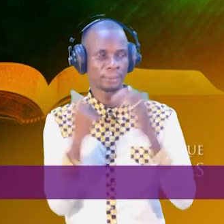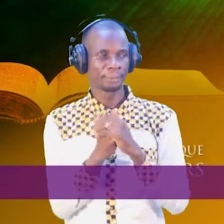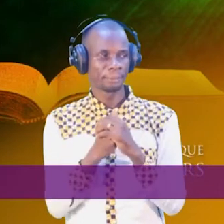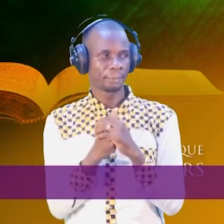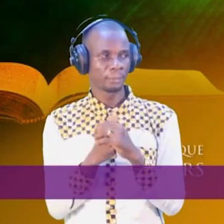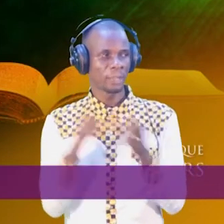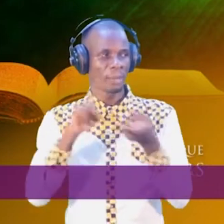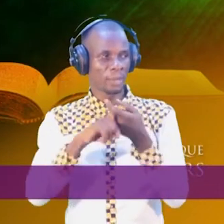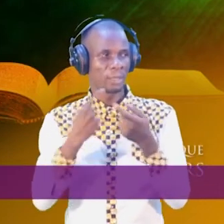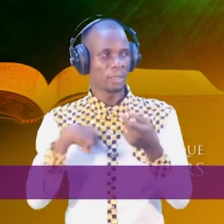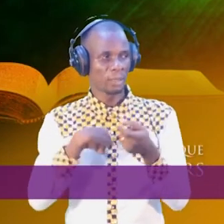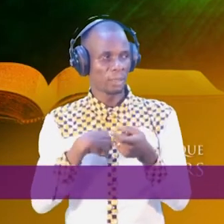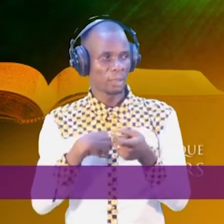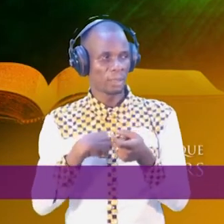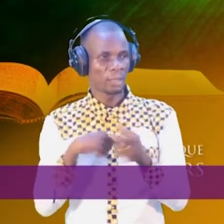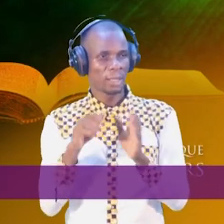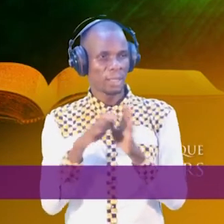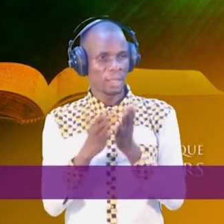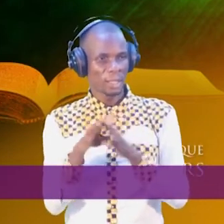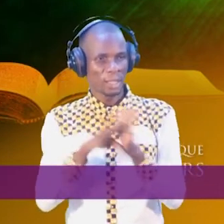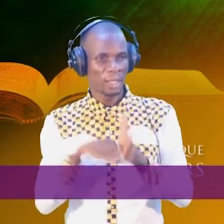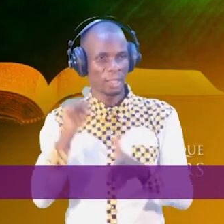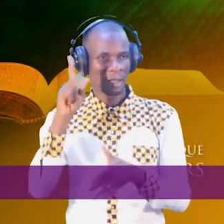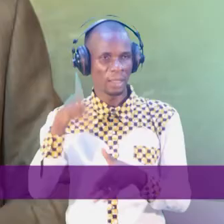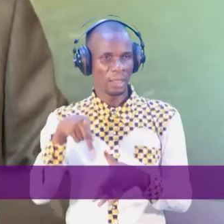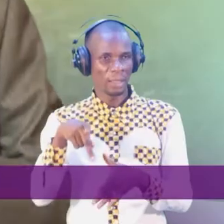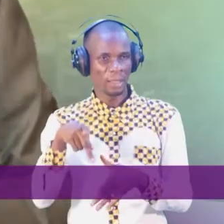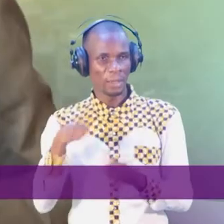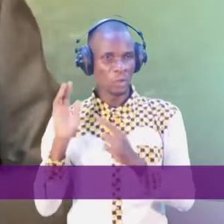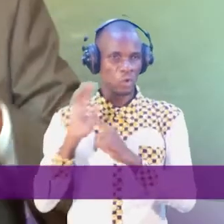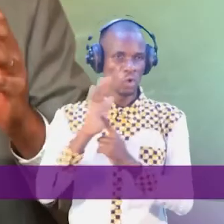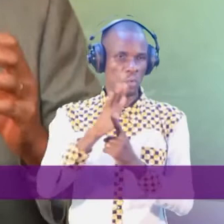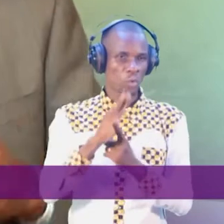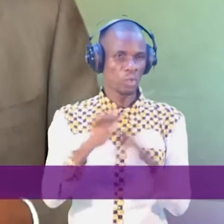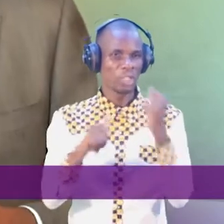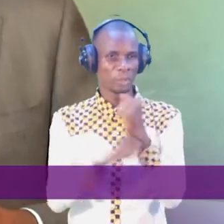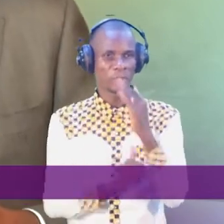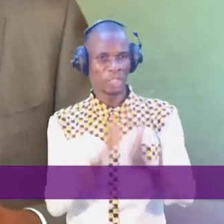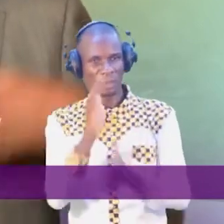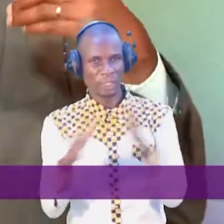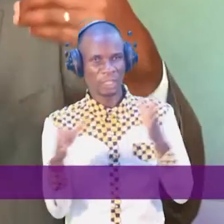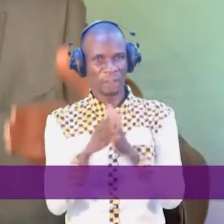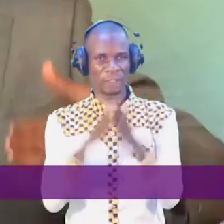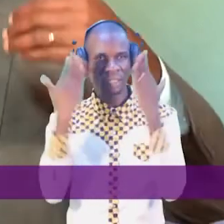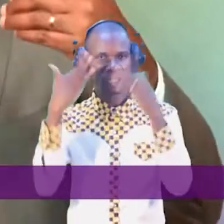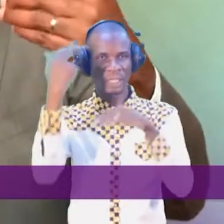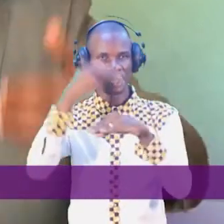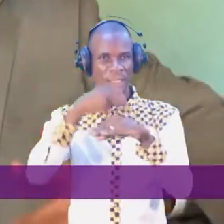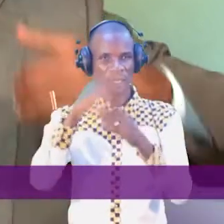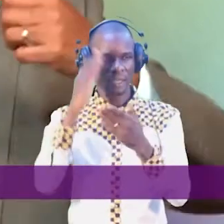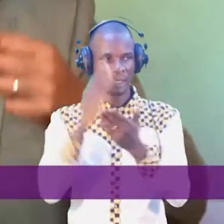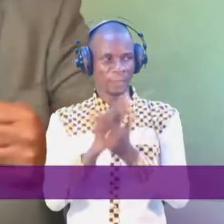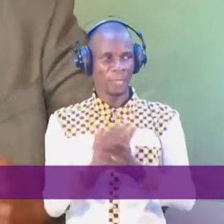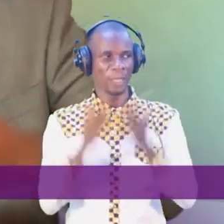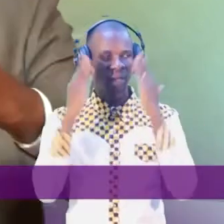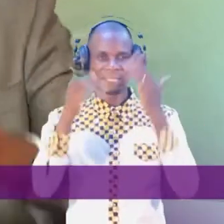bateli mibeko ya tata na ngai mpe na wumeli na bolingo na ye. Maninga na ngai na ngai sa bino te mokanda ko jupola ba